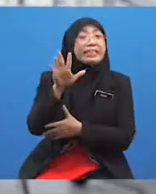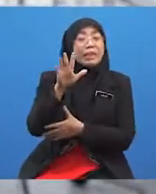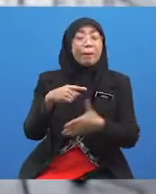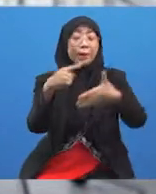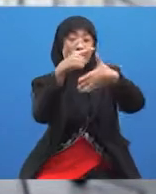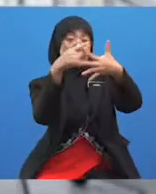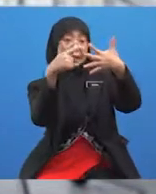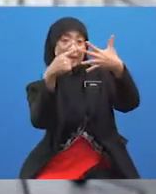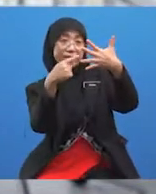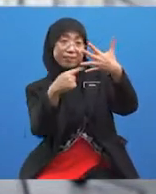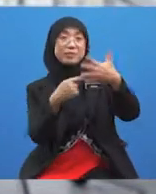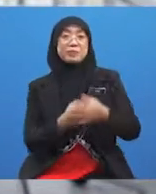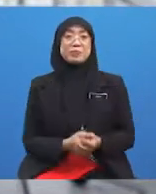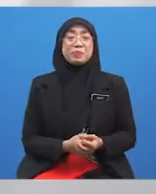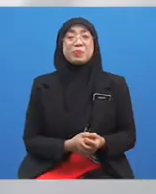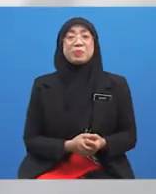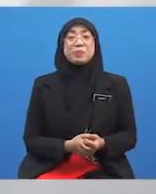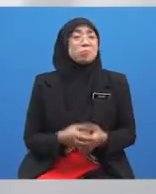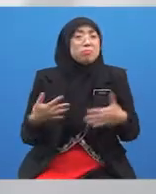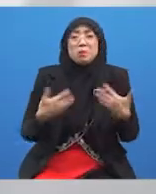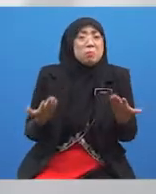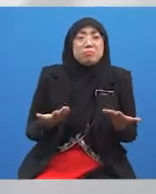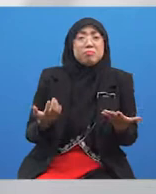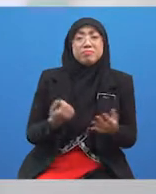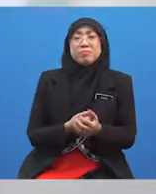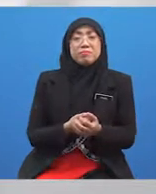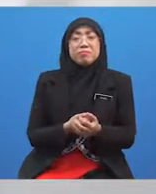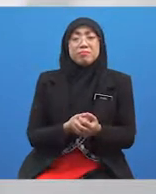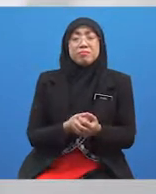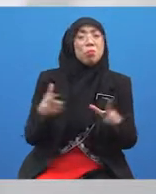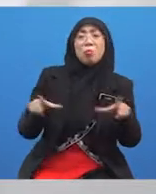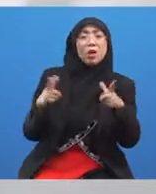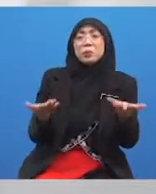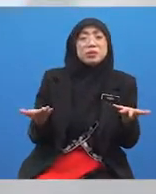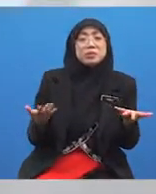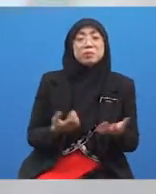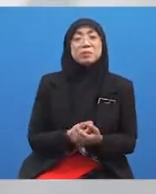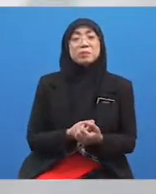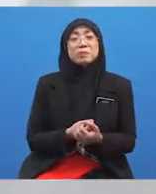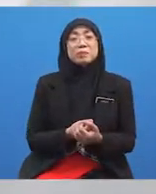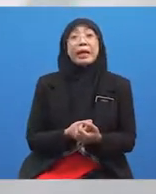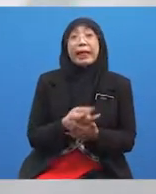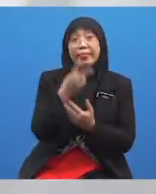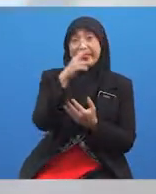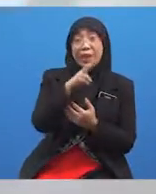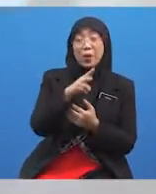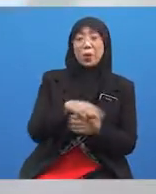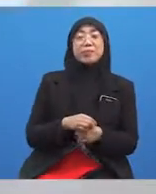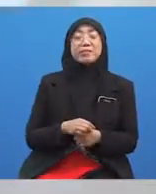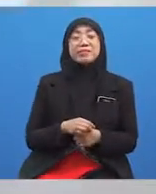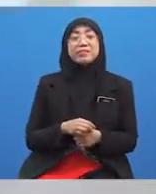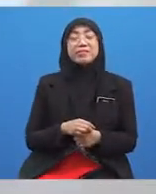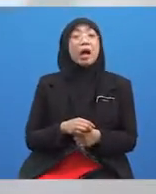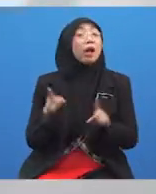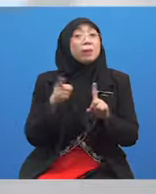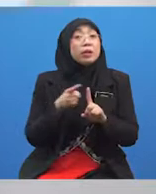pembelian produk pengguna. Bagaimana proses pembelian produk pengguna ini berlaku? Proses yang pertama,